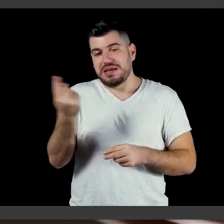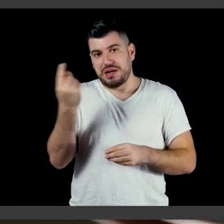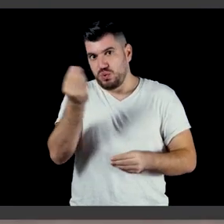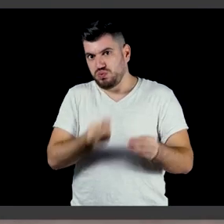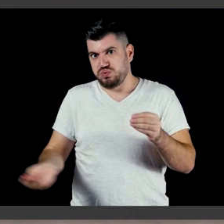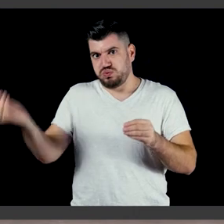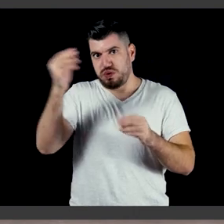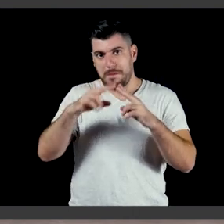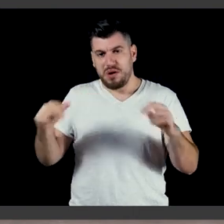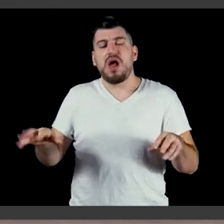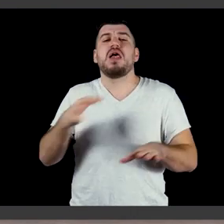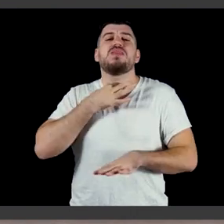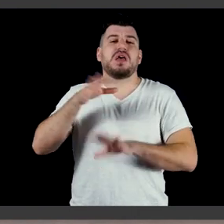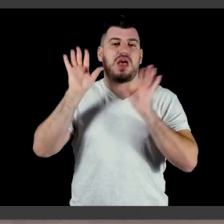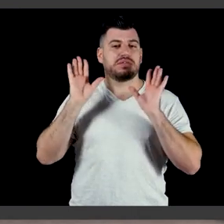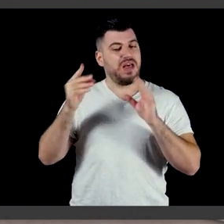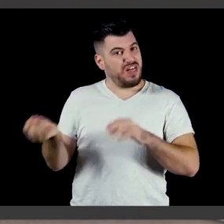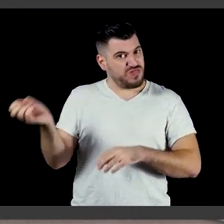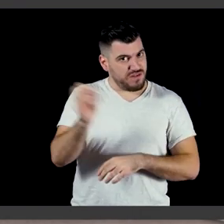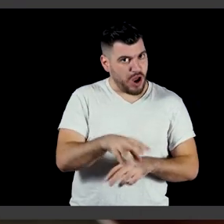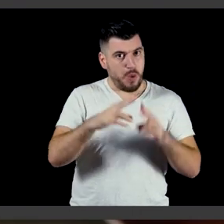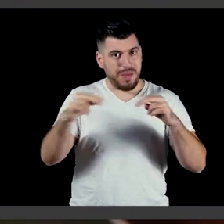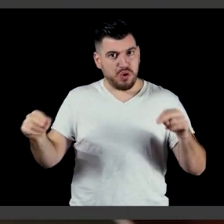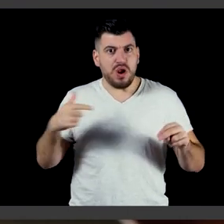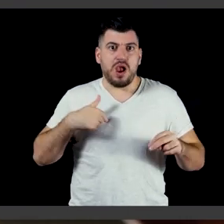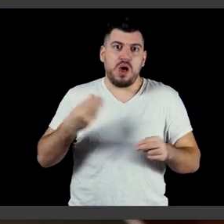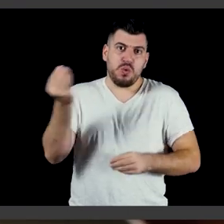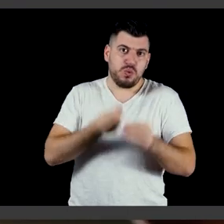τα υπόλοιπα υλικά. Θα βάλω, αλλά με οικονομία.